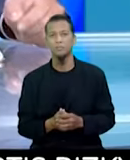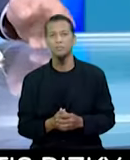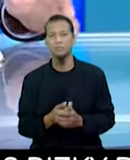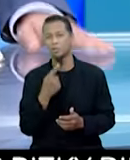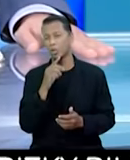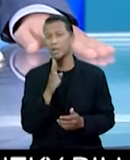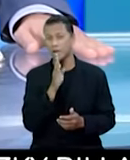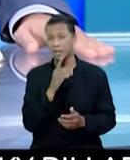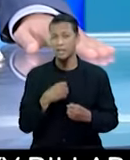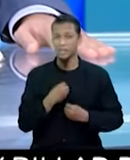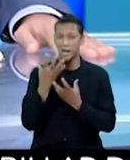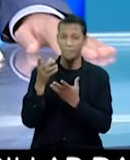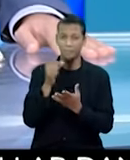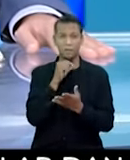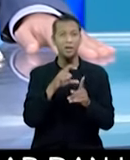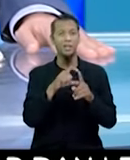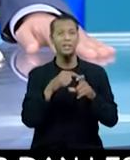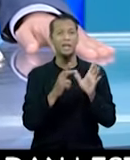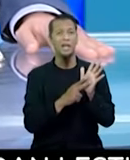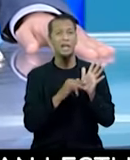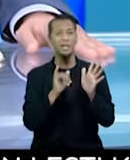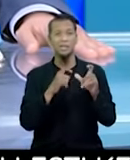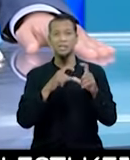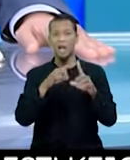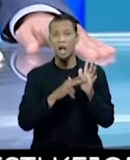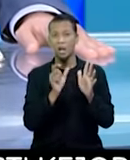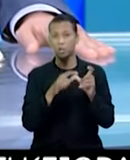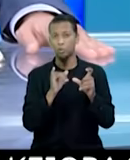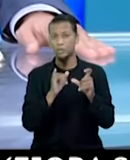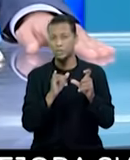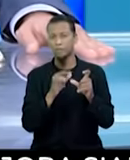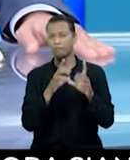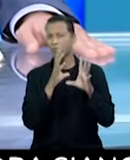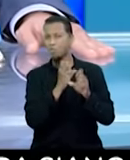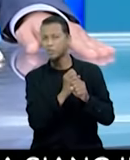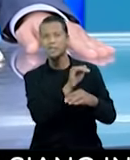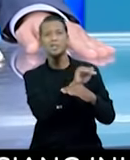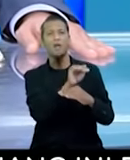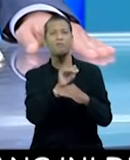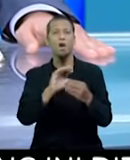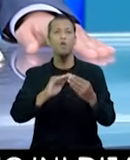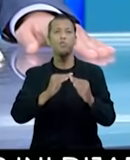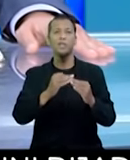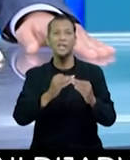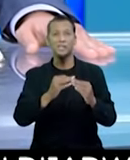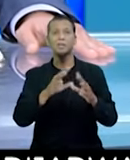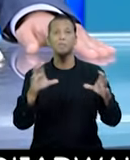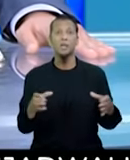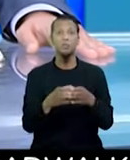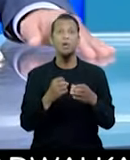Hai sejak mengenal dan mendalami Islam Deni Sanusi semakin fokus berdakwah melalui komunitas Persatuan Islam Tionghoa